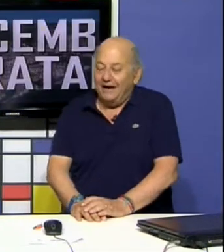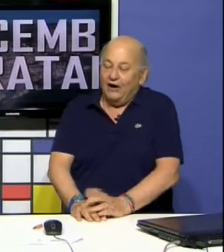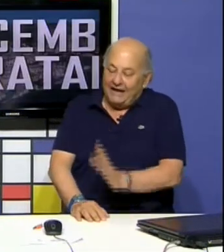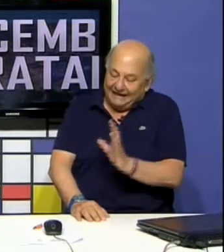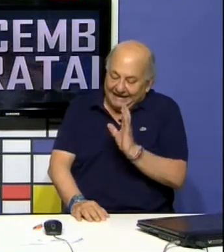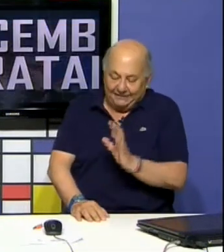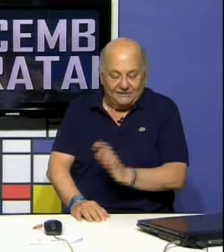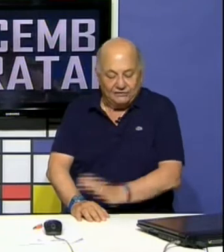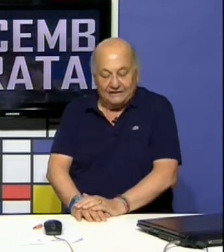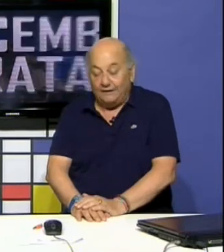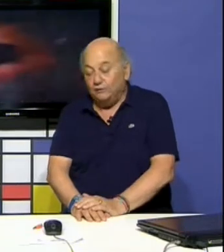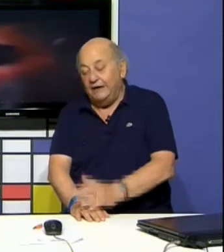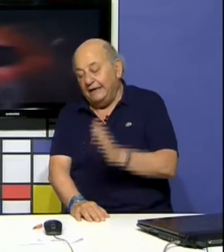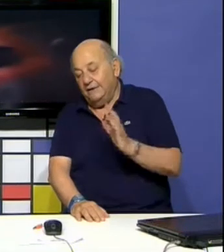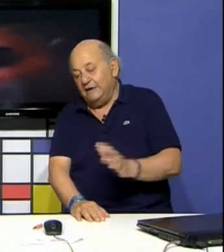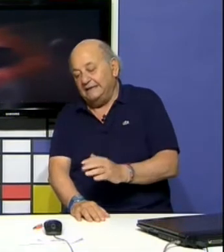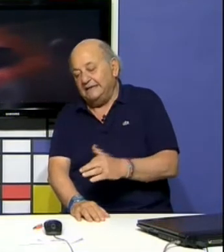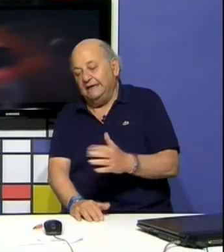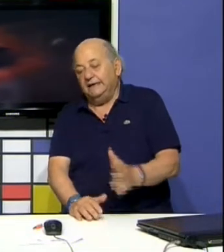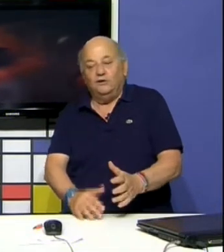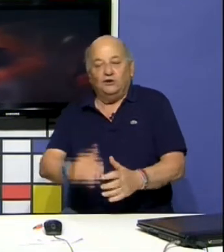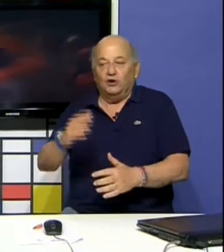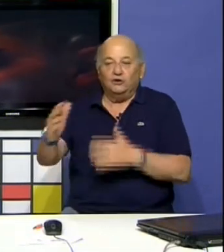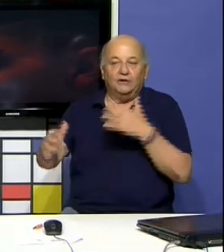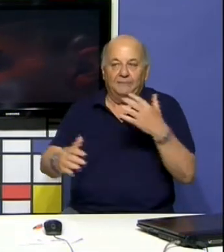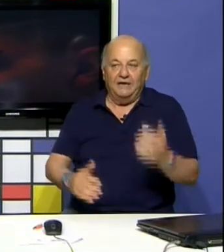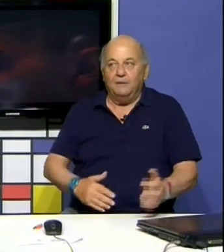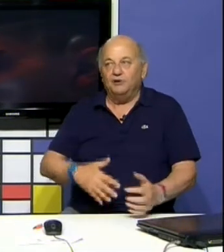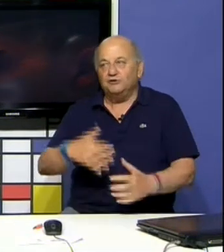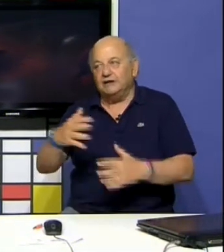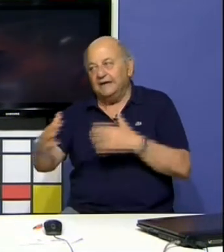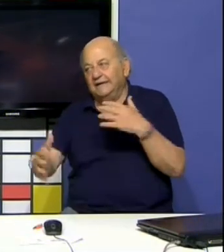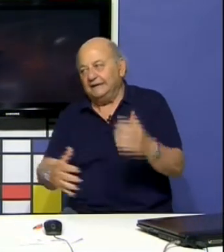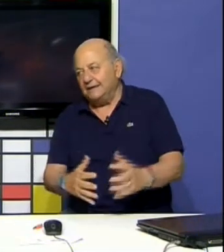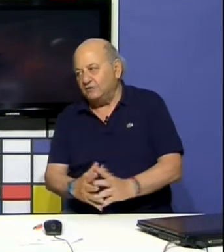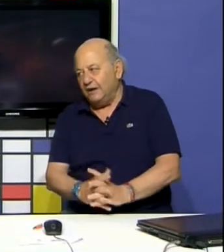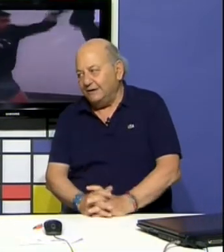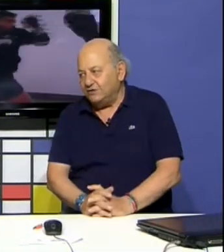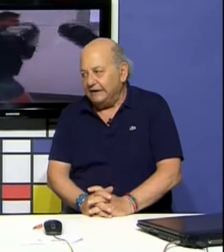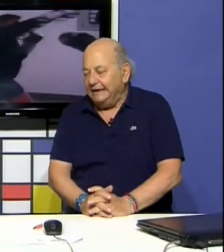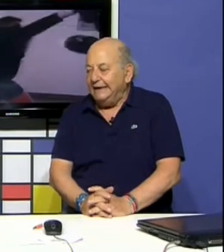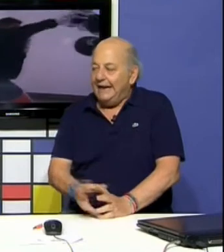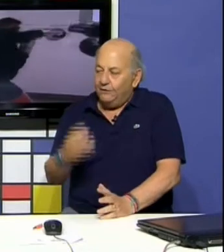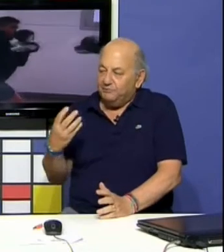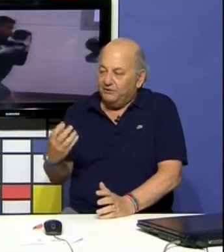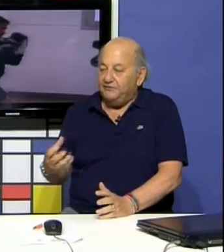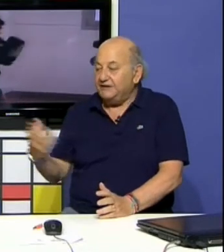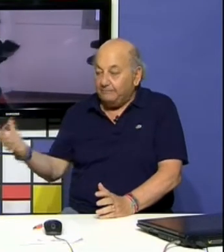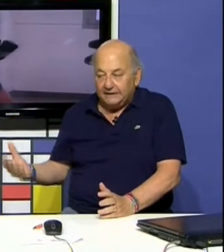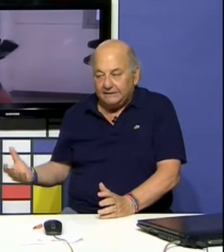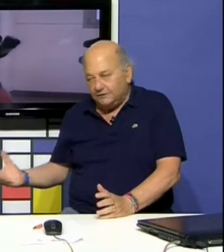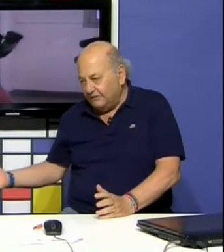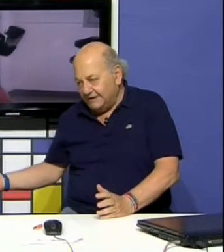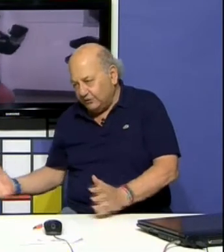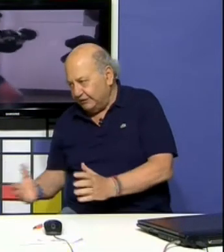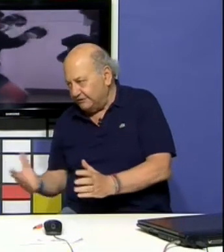insomma, siamo lì. Allora, al di là di questo, scherzavo, tu che organizzi, io ricordo le prime, poi c'è stato anche internazionali, eccetera. La cosa più difficile, a